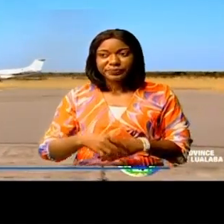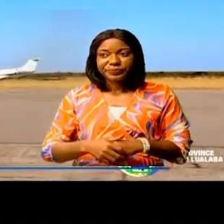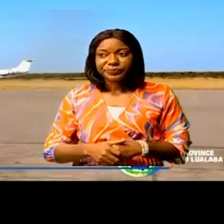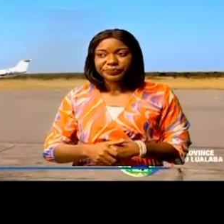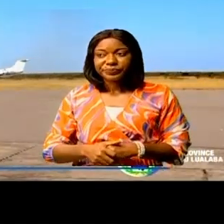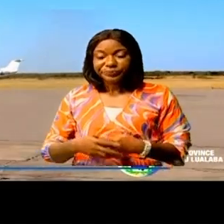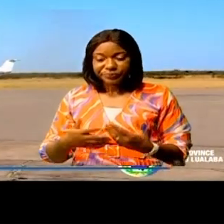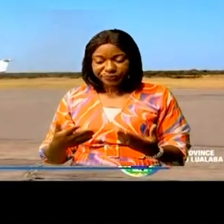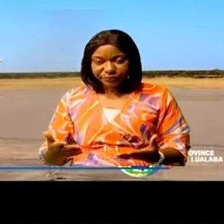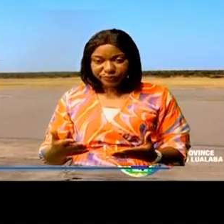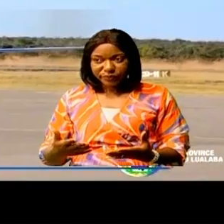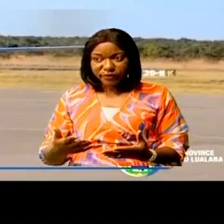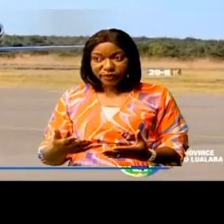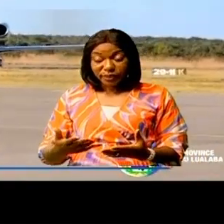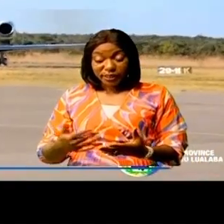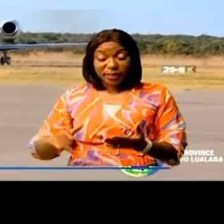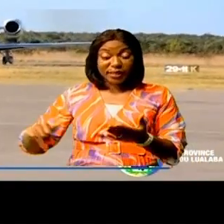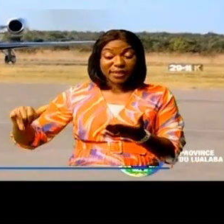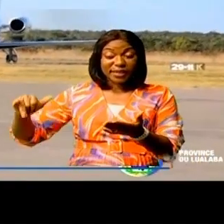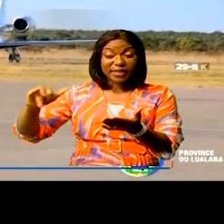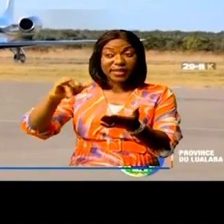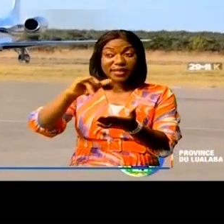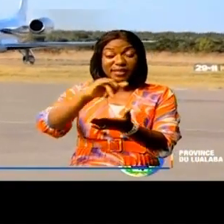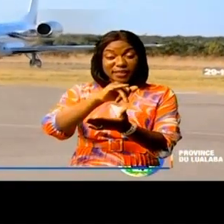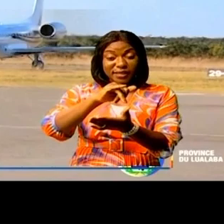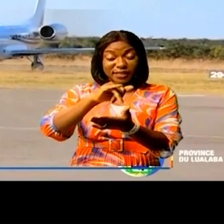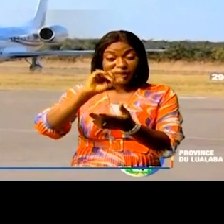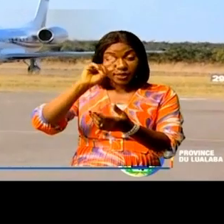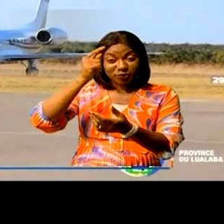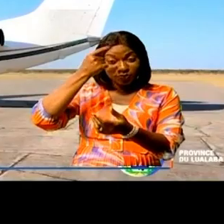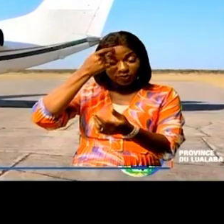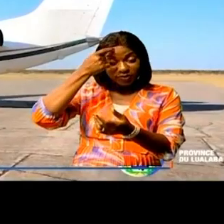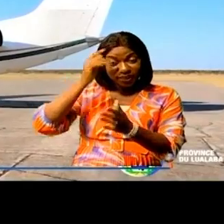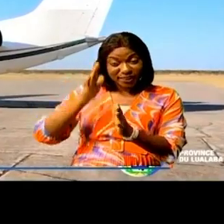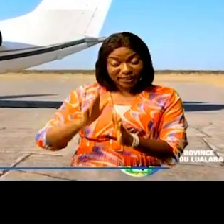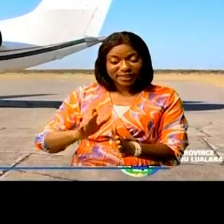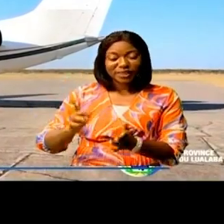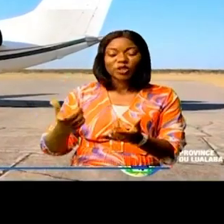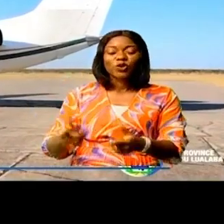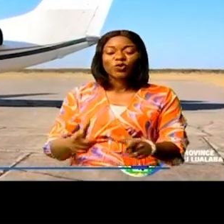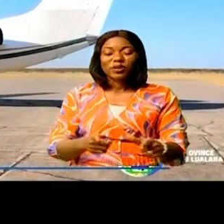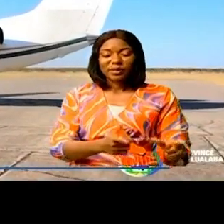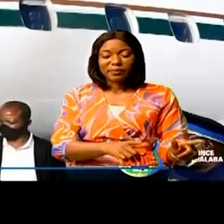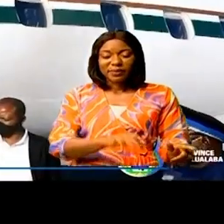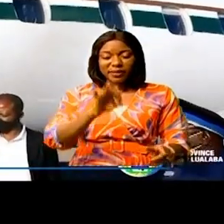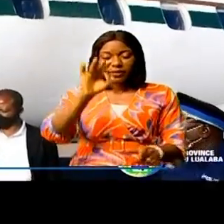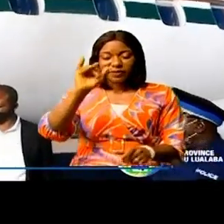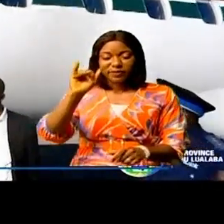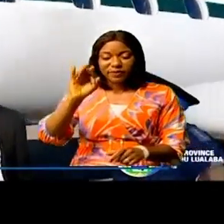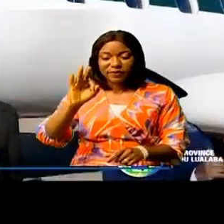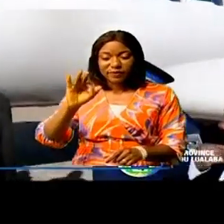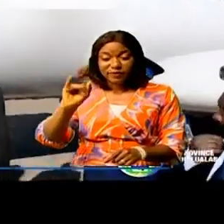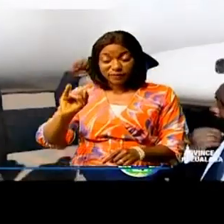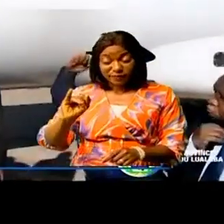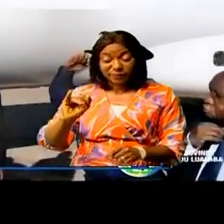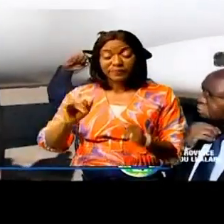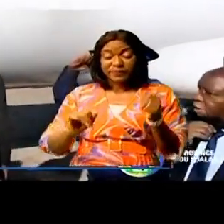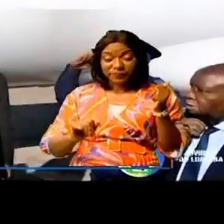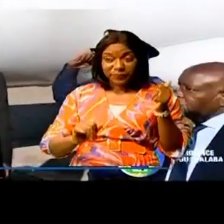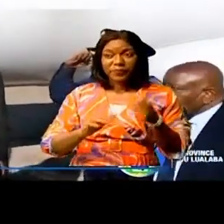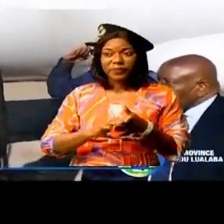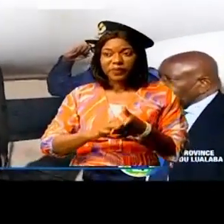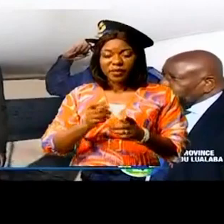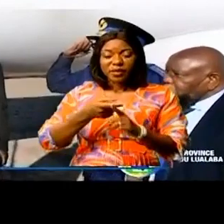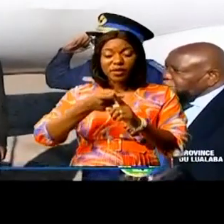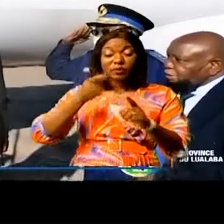locale, que l'avion transportant la gouverneure intérimaire de Lualaba s'est posé sur la piste de l'aéroport national de Kolwezi. Fifi Masuka Saini revient d'une mission